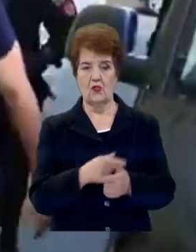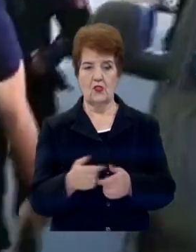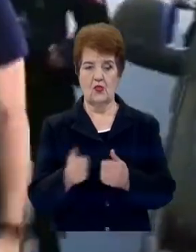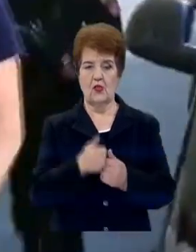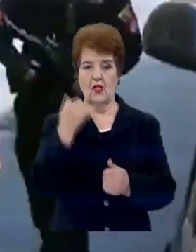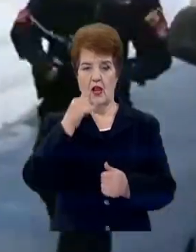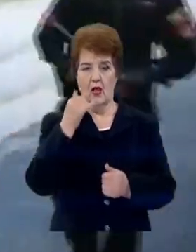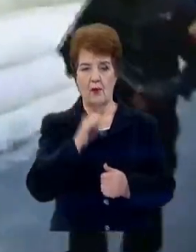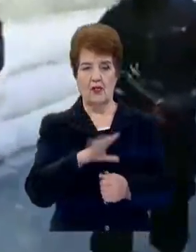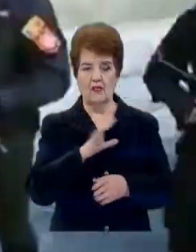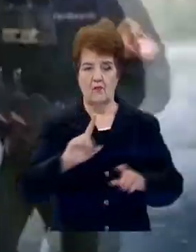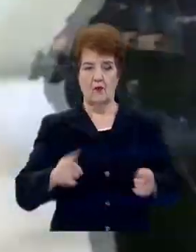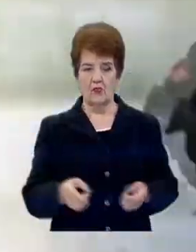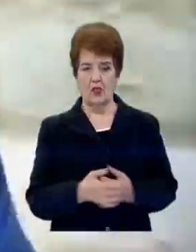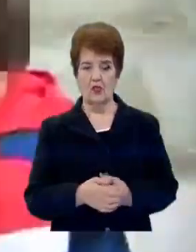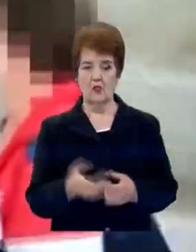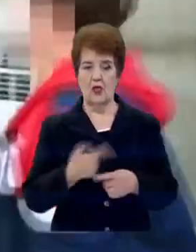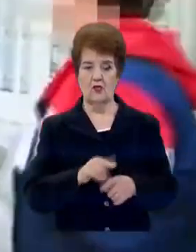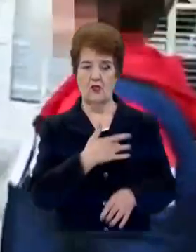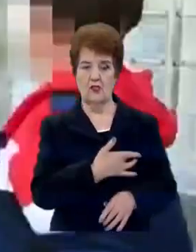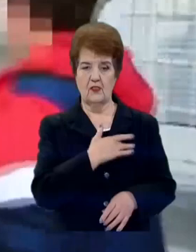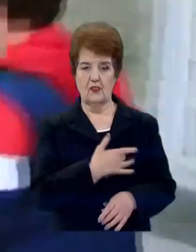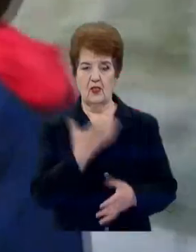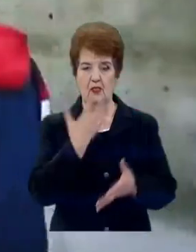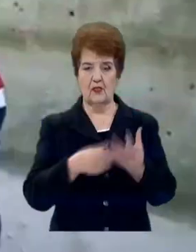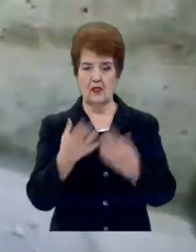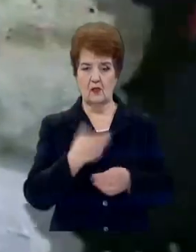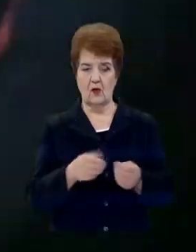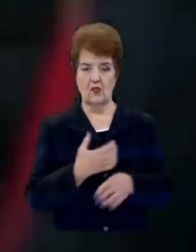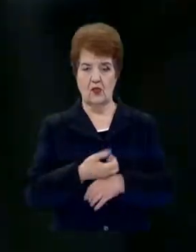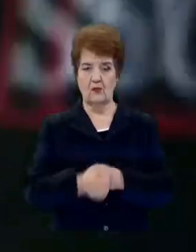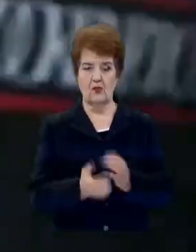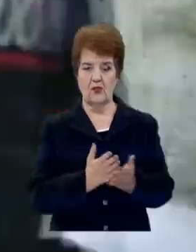la Bălți au fost reținuți. Aceștia sunt bănuiți de excrocherie și abuz în serviciu.